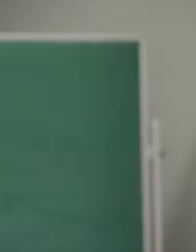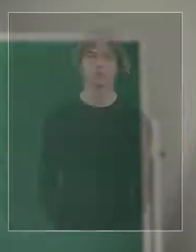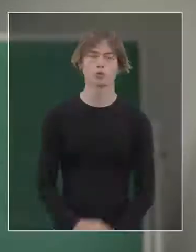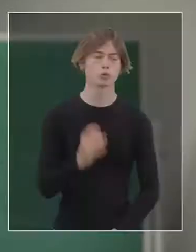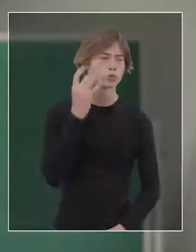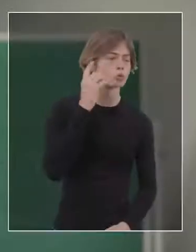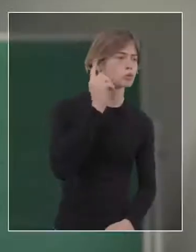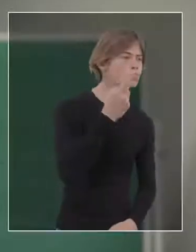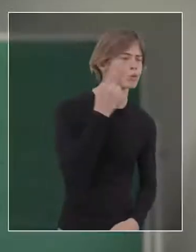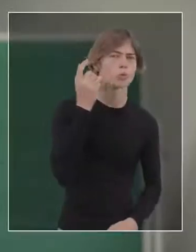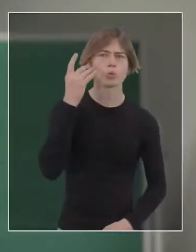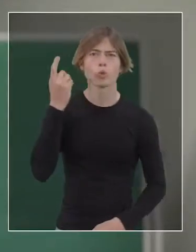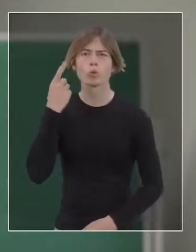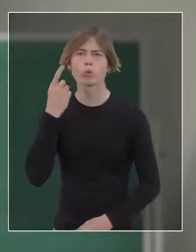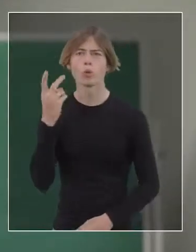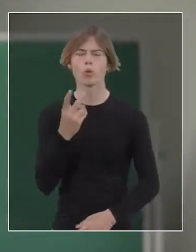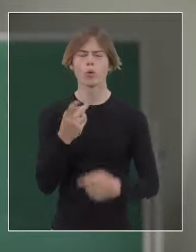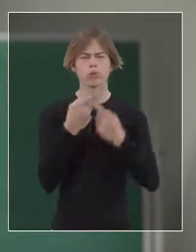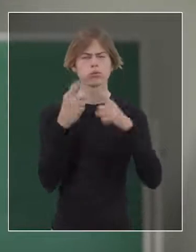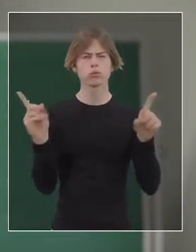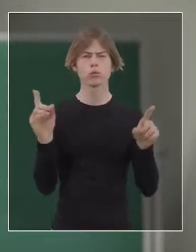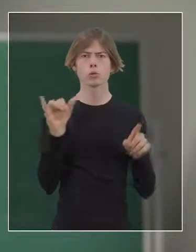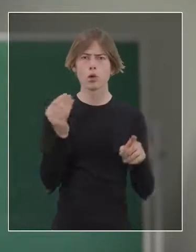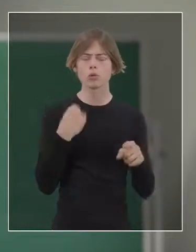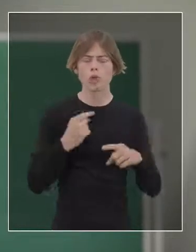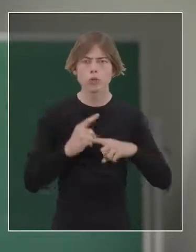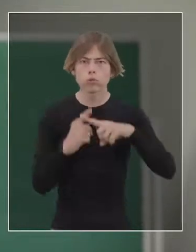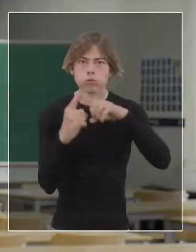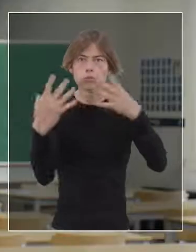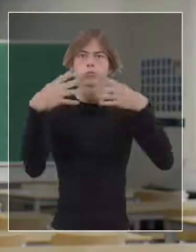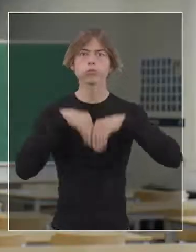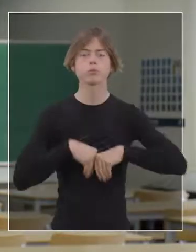Et là, connaître la culture sourde, ça aide énormément.